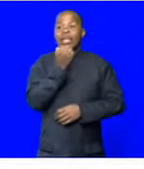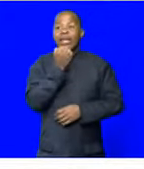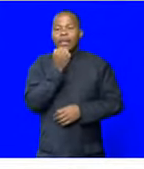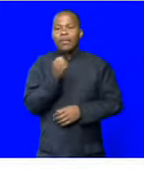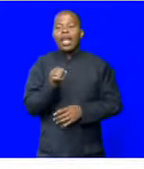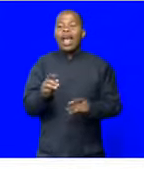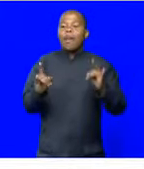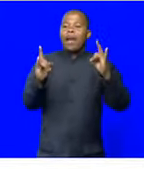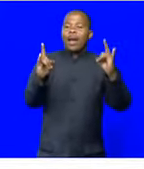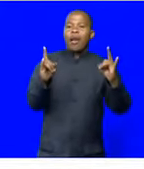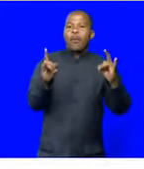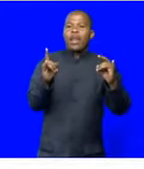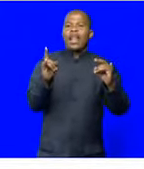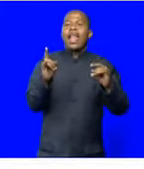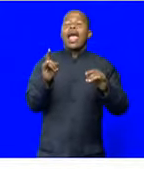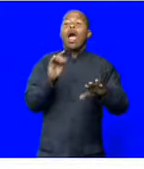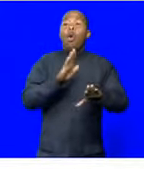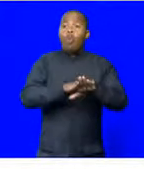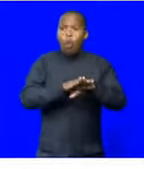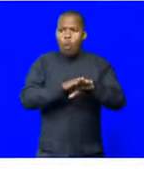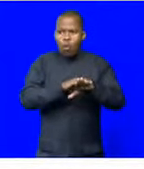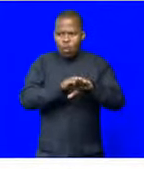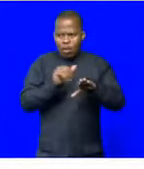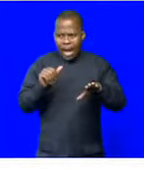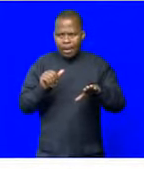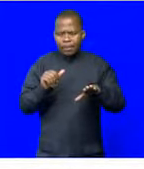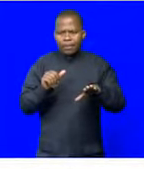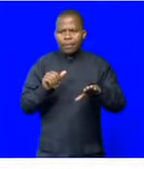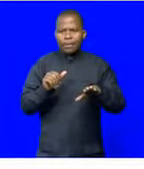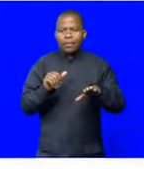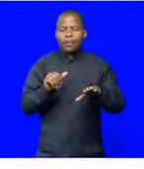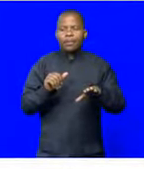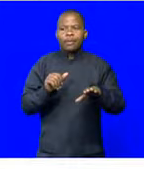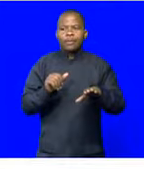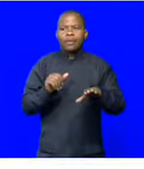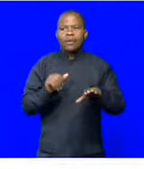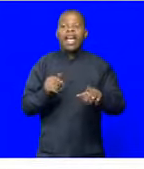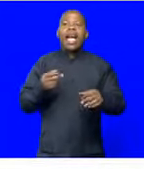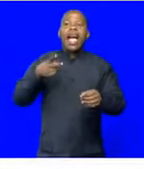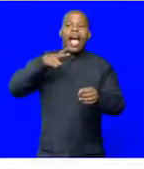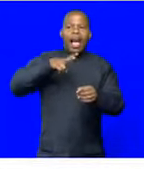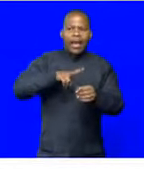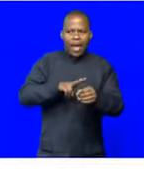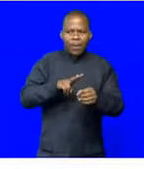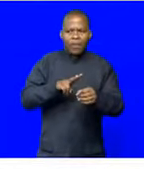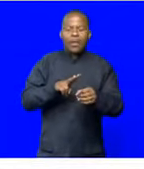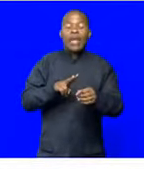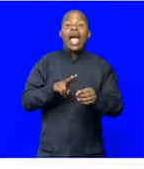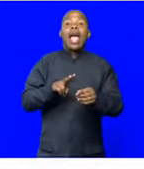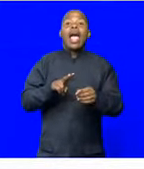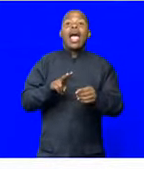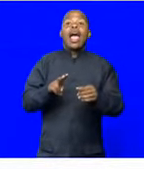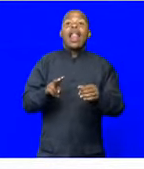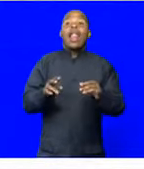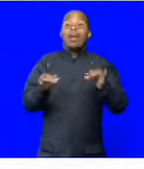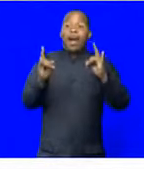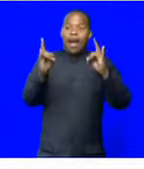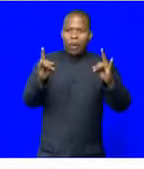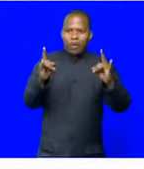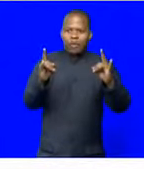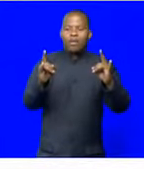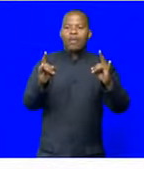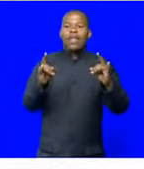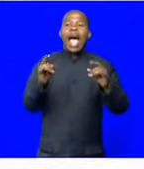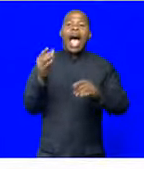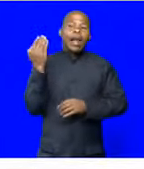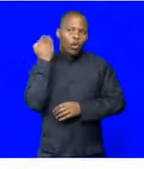bayakhala kakhulu ngokuthi emacembu awakhonike ukuthola indzawo lekahle yokudlala futhi kuyawadulela ke kudlala ngaphasi